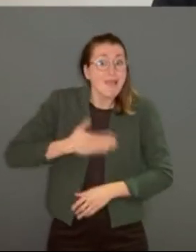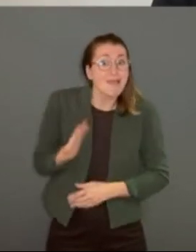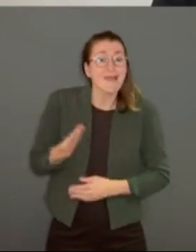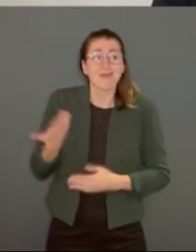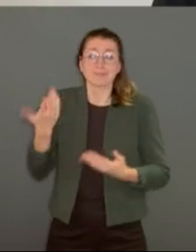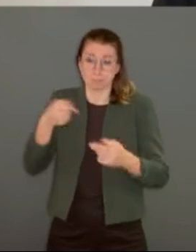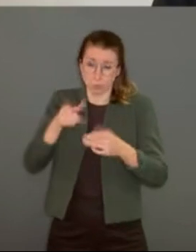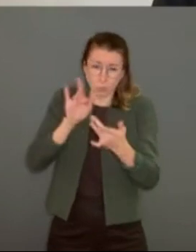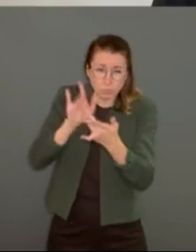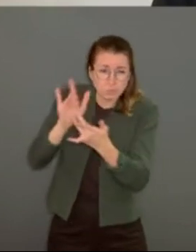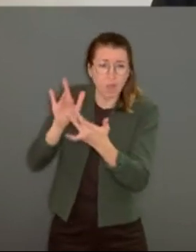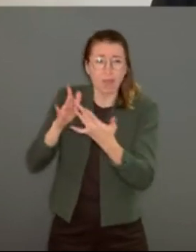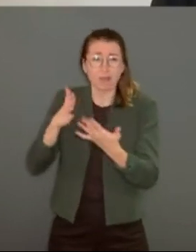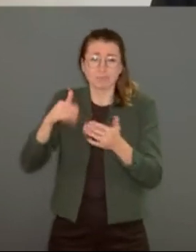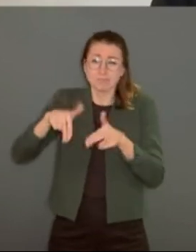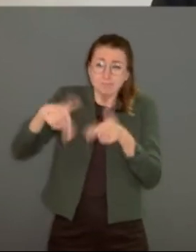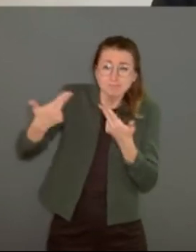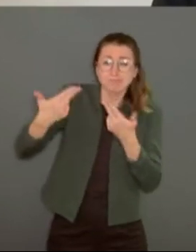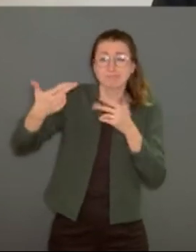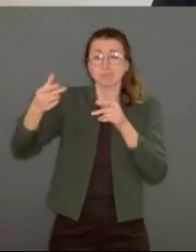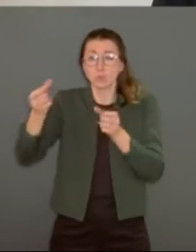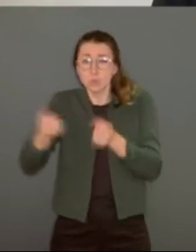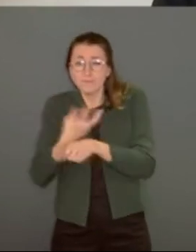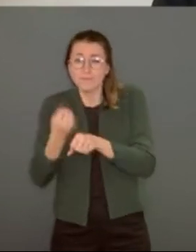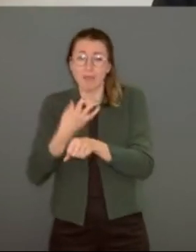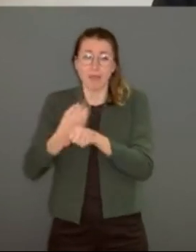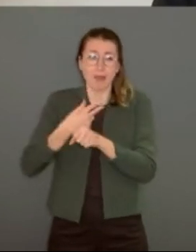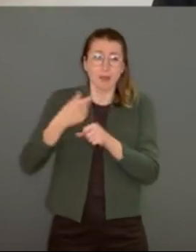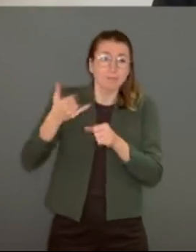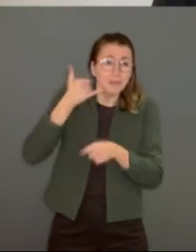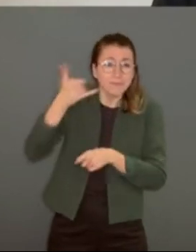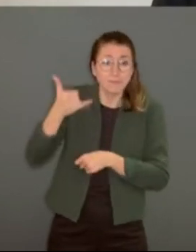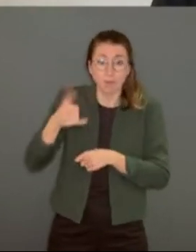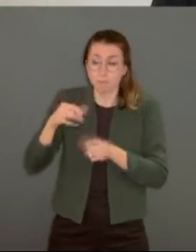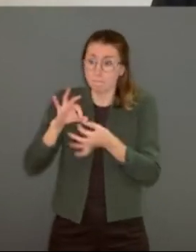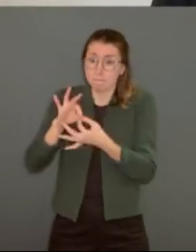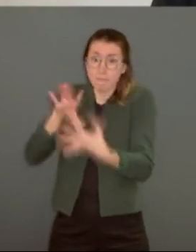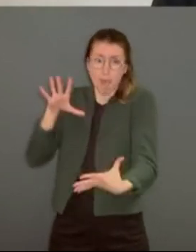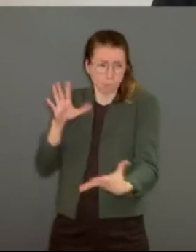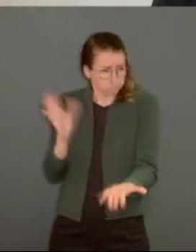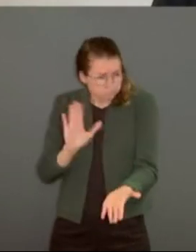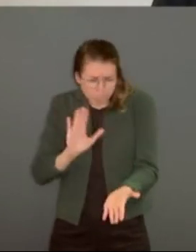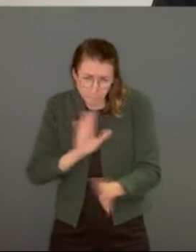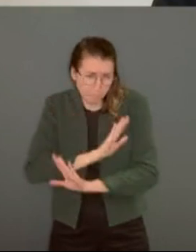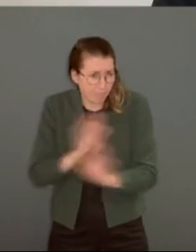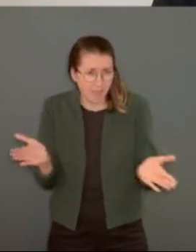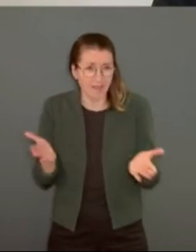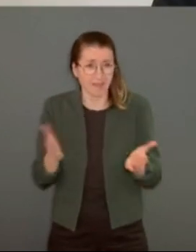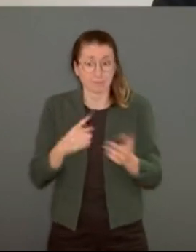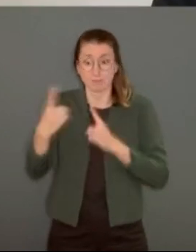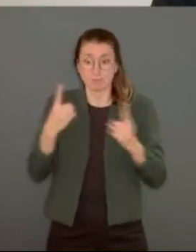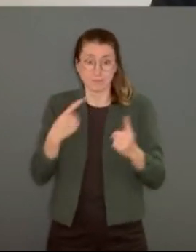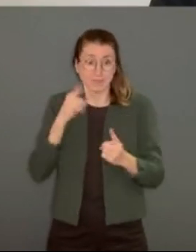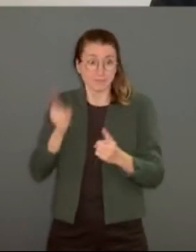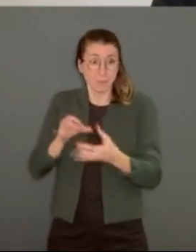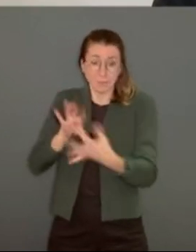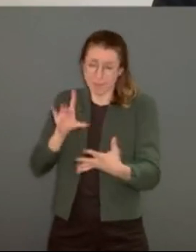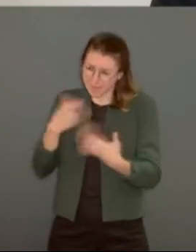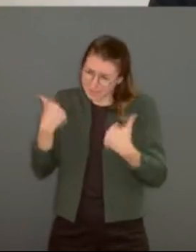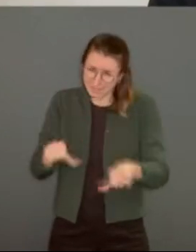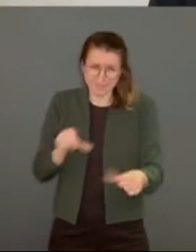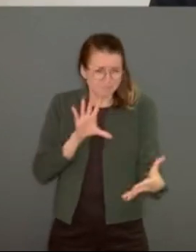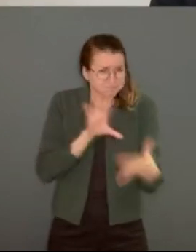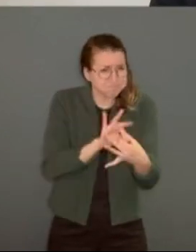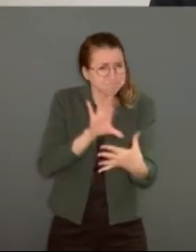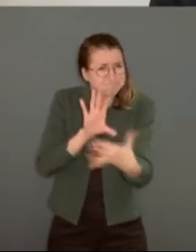le contact, mais ne prenez pas de contact physique. Je pense qu'en ce faisant, nous restons solidaires. Et